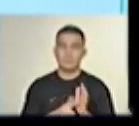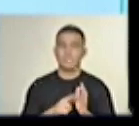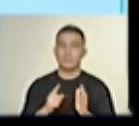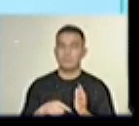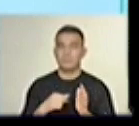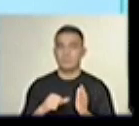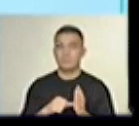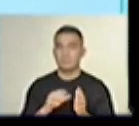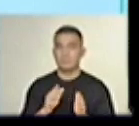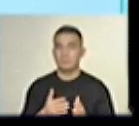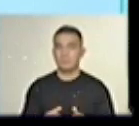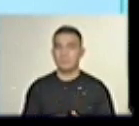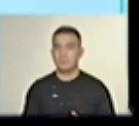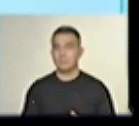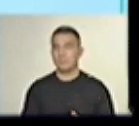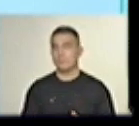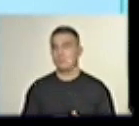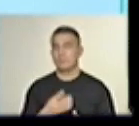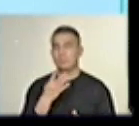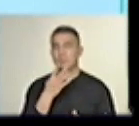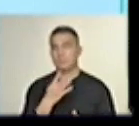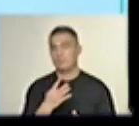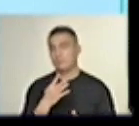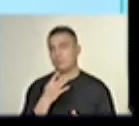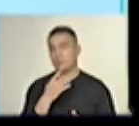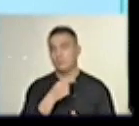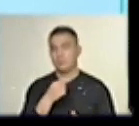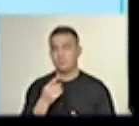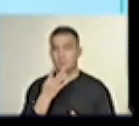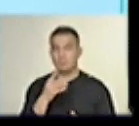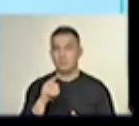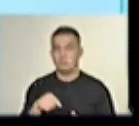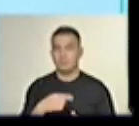7.6 ga. Minus 4.5 ning modulichi?